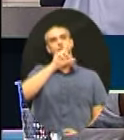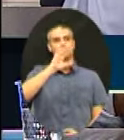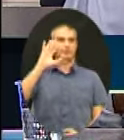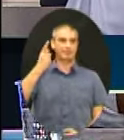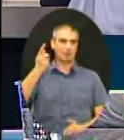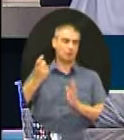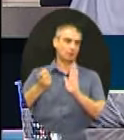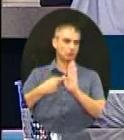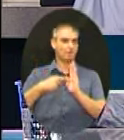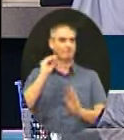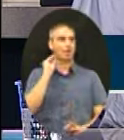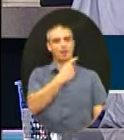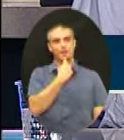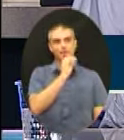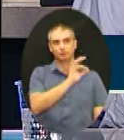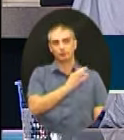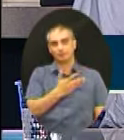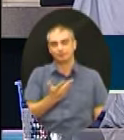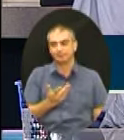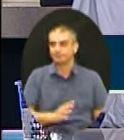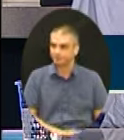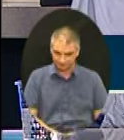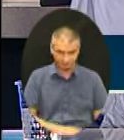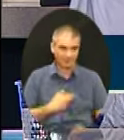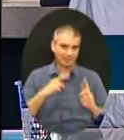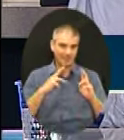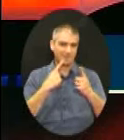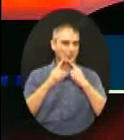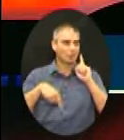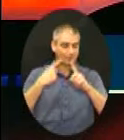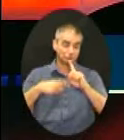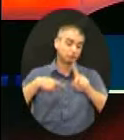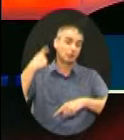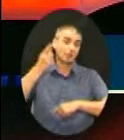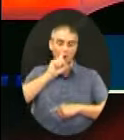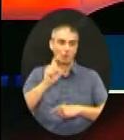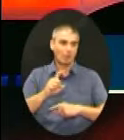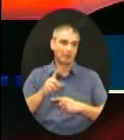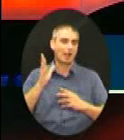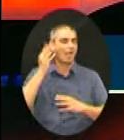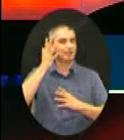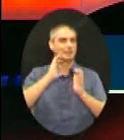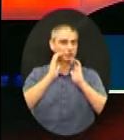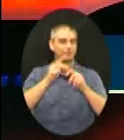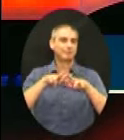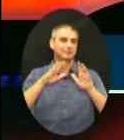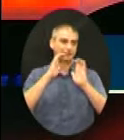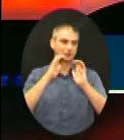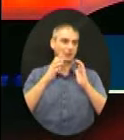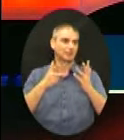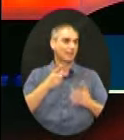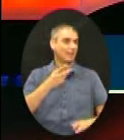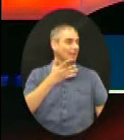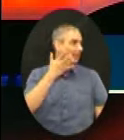מה שהתובע שם בפיה כן רבותיי בואו נקווה שבדיון הבא שלנו בשנה הבאה אולי על עתיד התקשורת ועל מצב התקשורת על